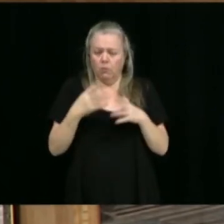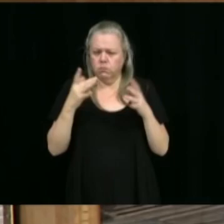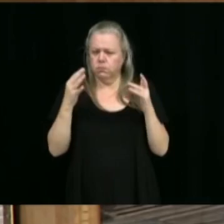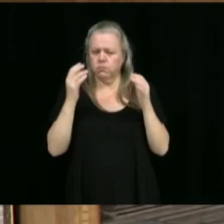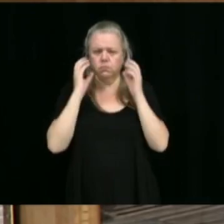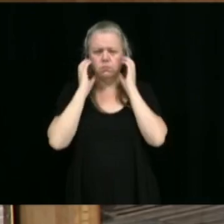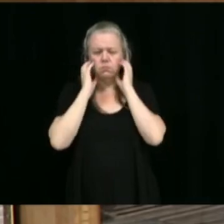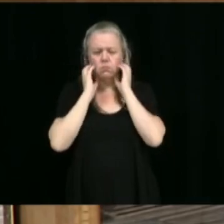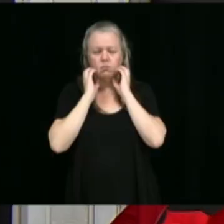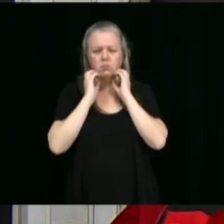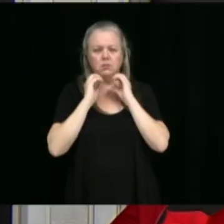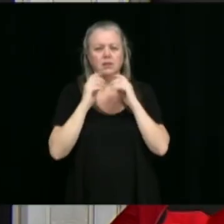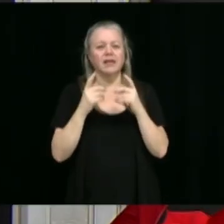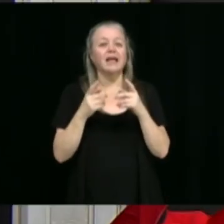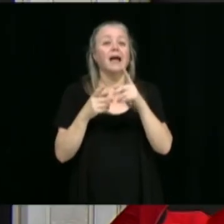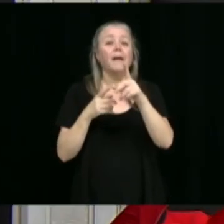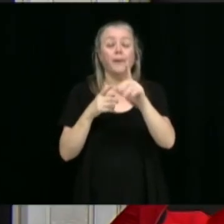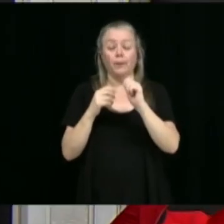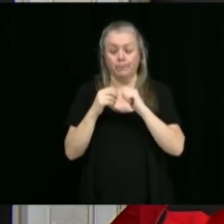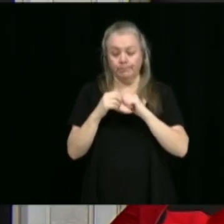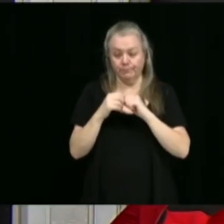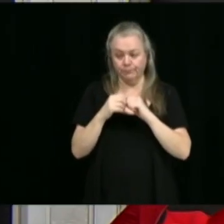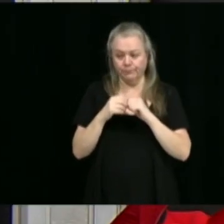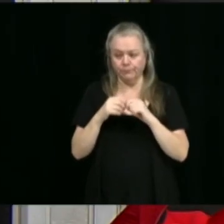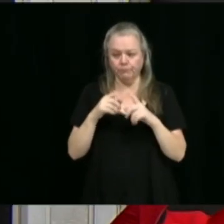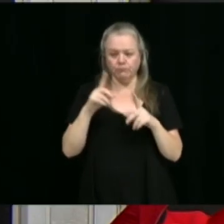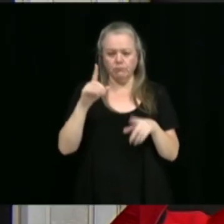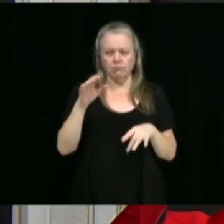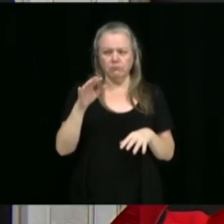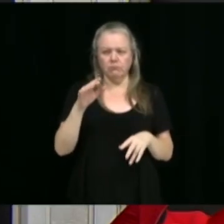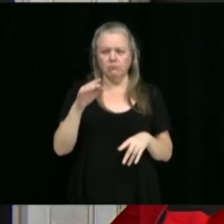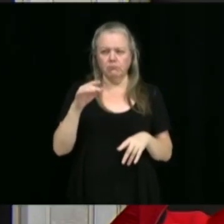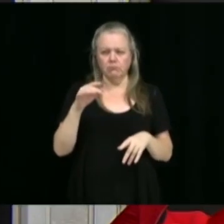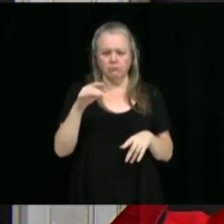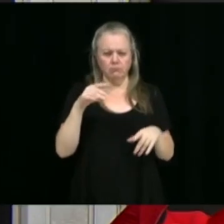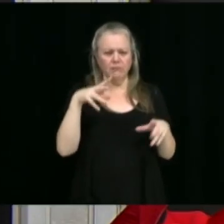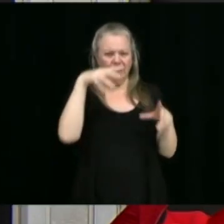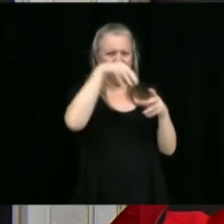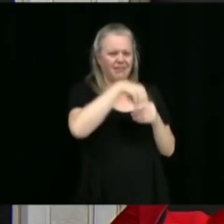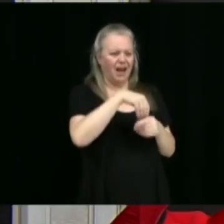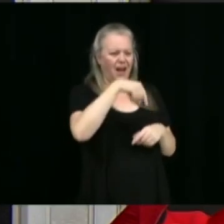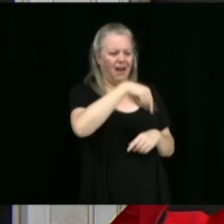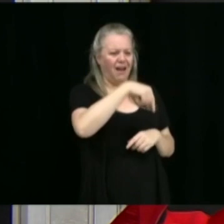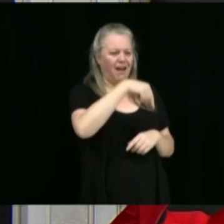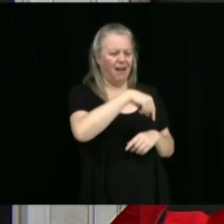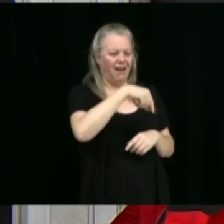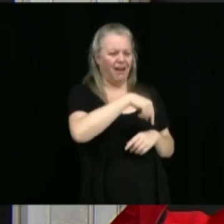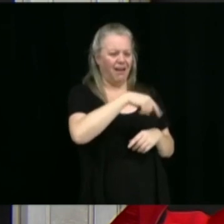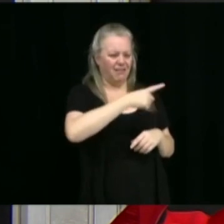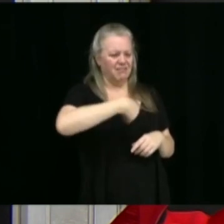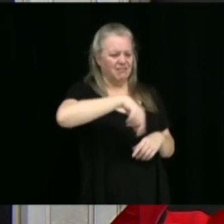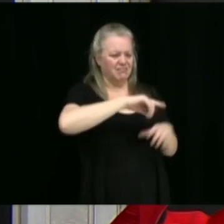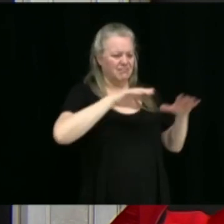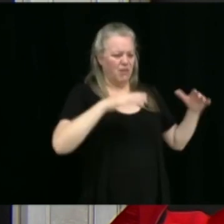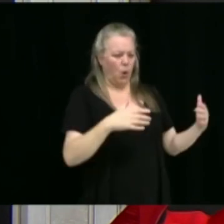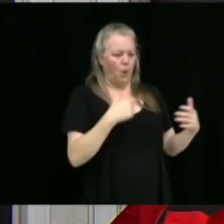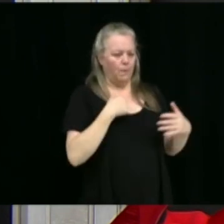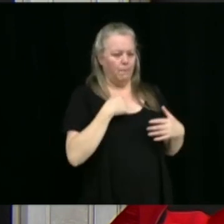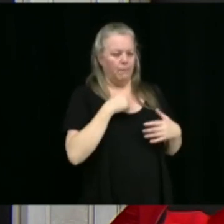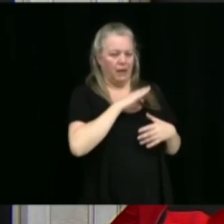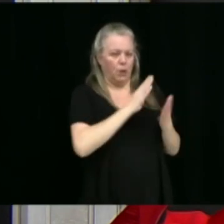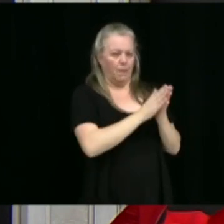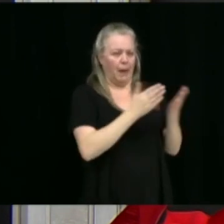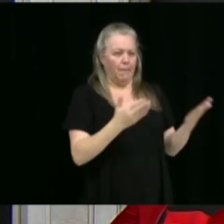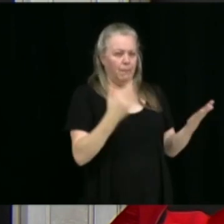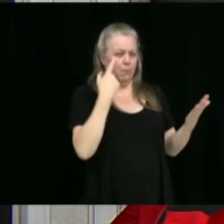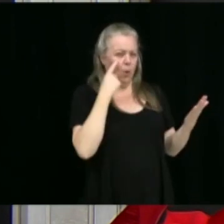c'est ça. Je sais qu'on l'avait sorti à l'interne pour voir visuellement, tu sais, c'était dans quel secteur de la ville, mais